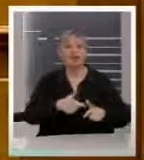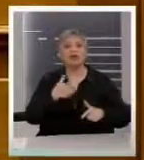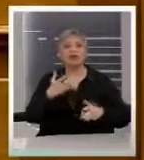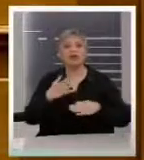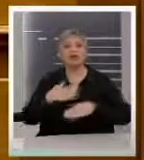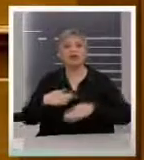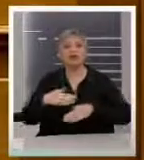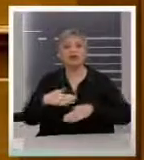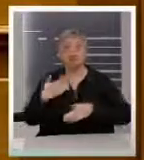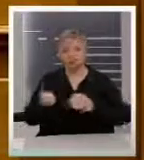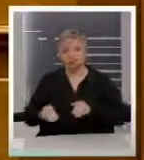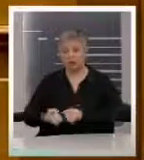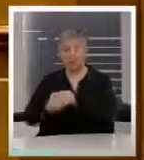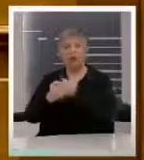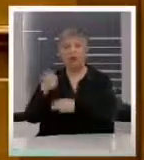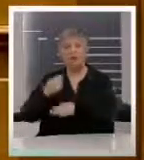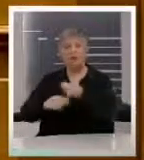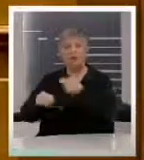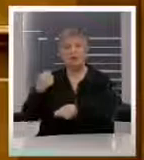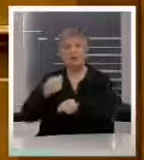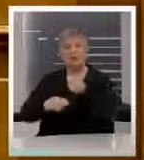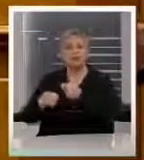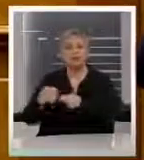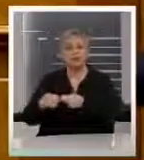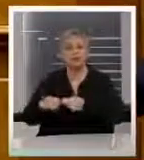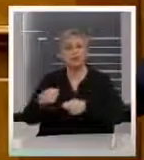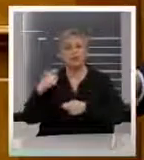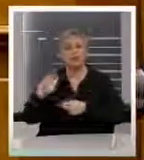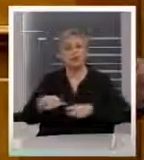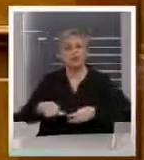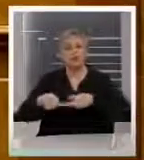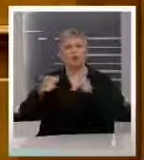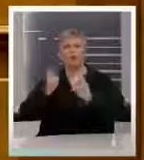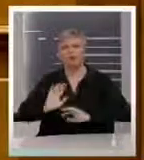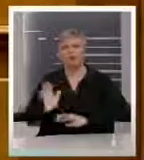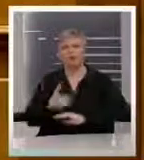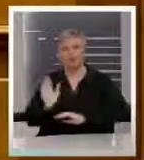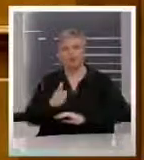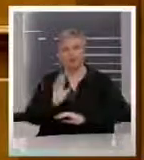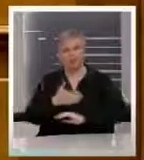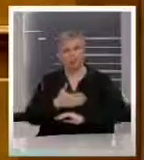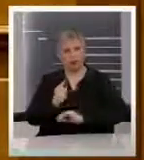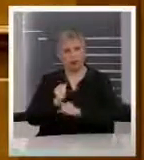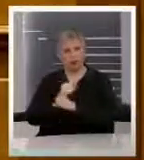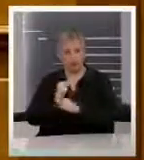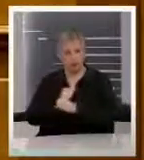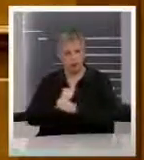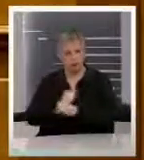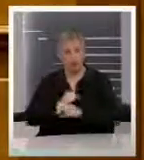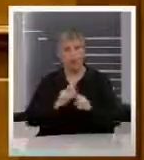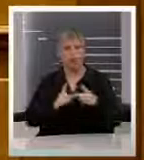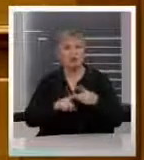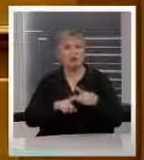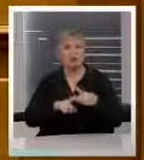περισσότερο εκείνες οι επιχειρήσεις που θα φεθούν ελευθέρως να απολύουν τον κόσμο. Και το δεύτερο, ζήτησε να